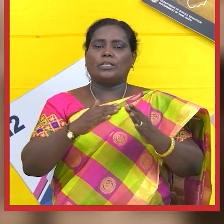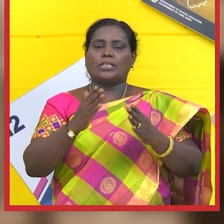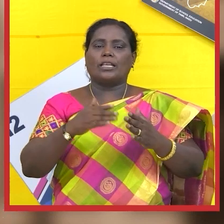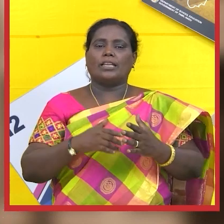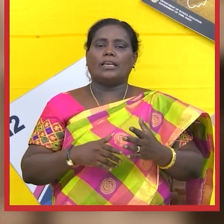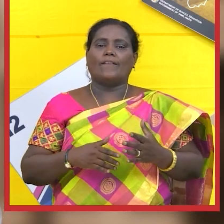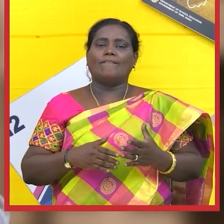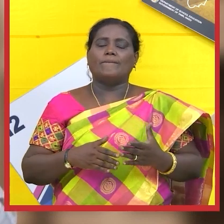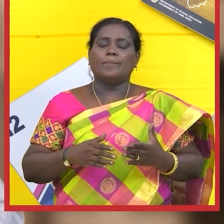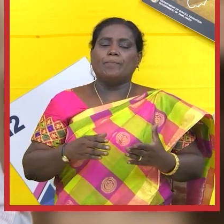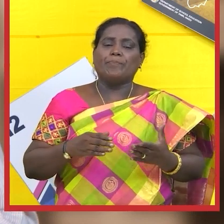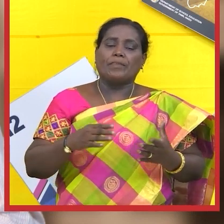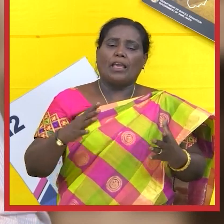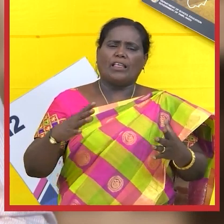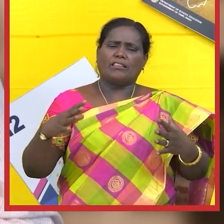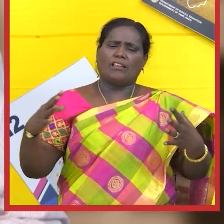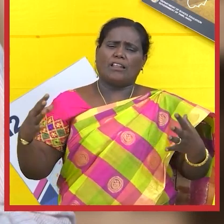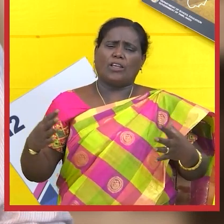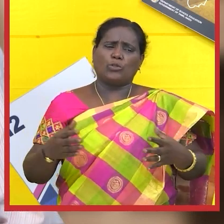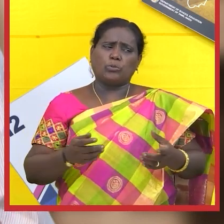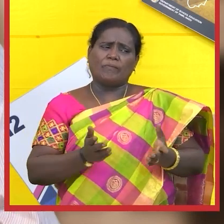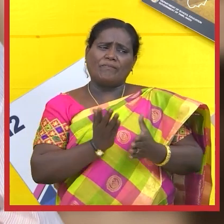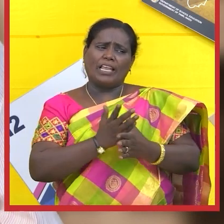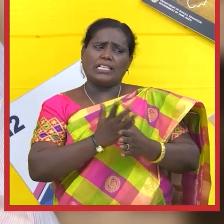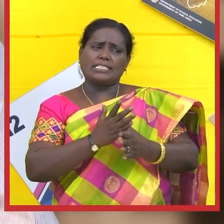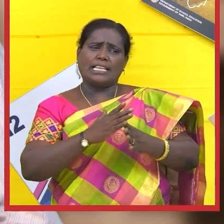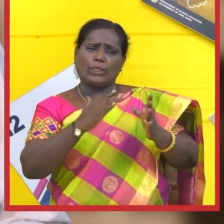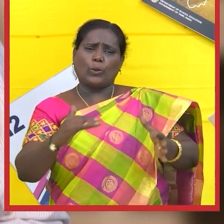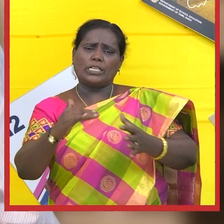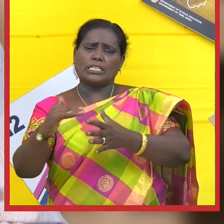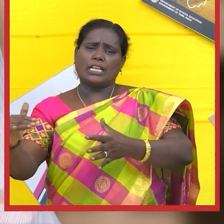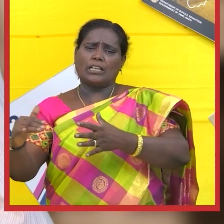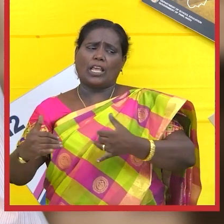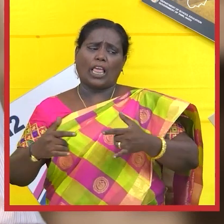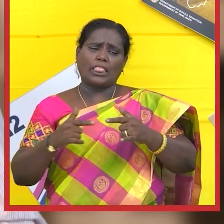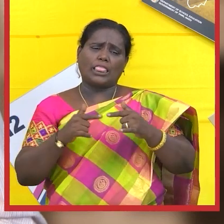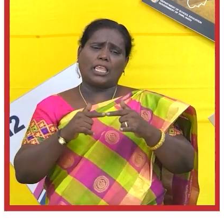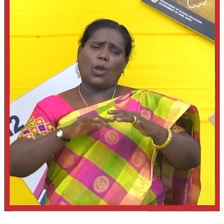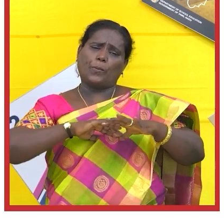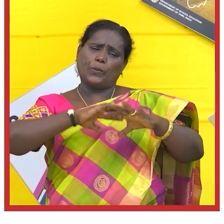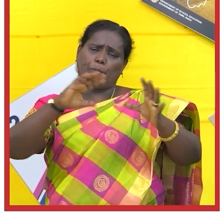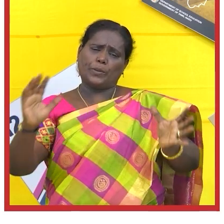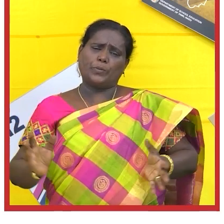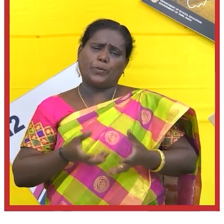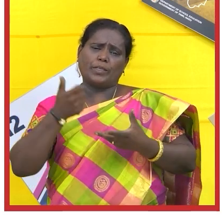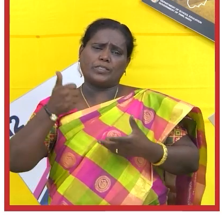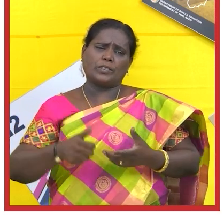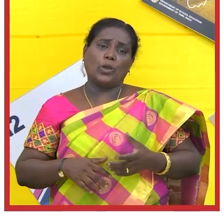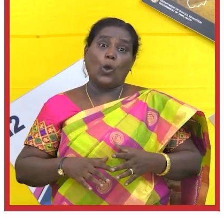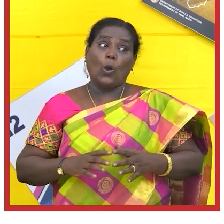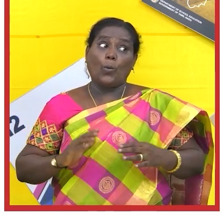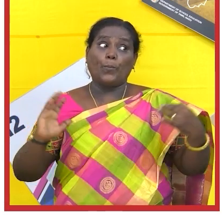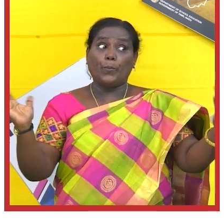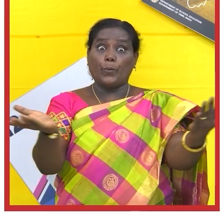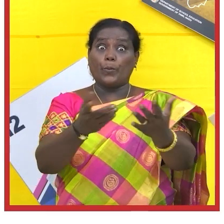இருந்தன. அதனாலே நிறைய தொழிற்சாலைகள் சென்னை மாகாணம் முழுவதும், இந்தியா முழுவதும் உருவாயிற்று. முதல் உலகப் போர் முடிந்த